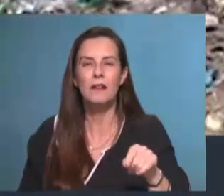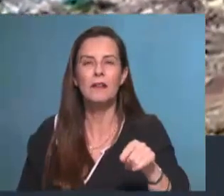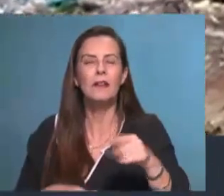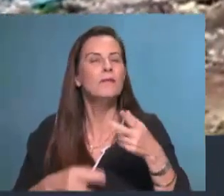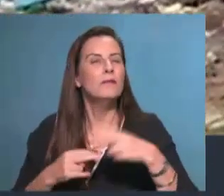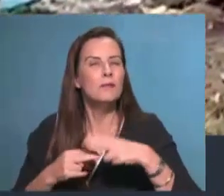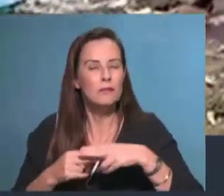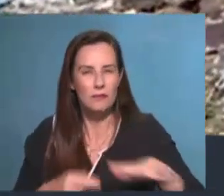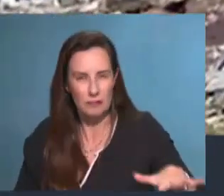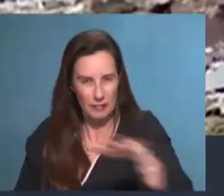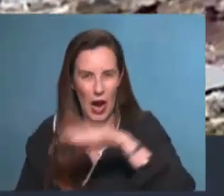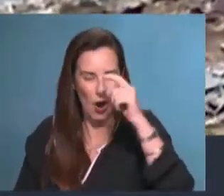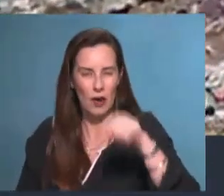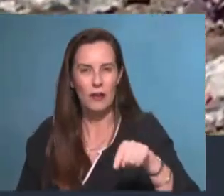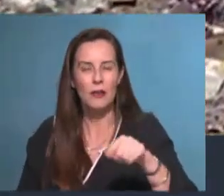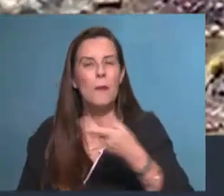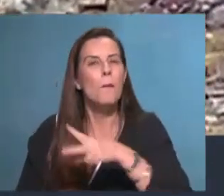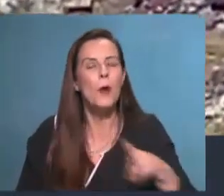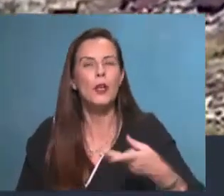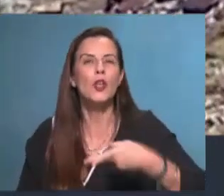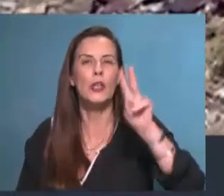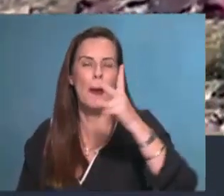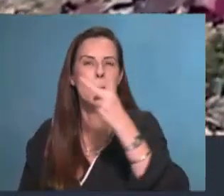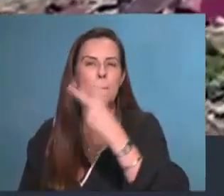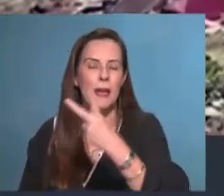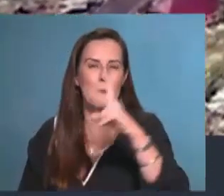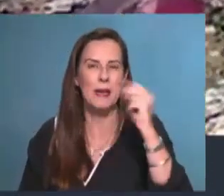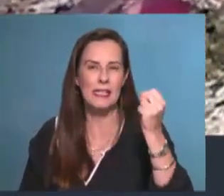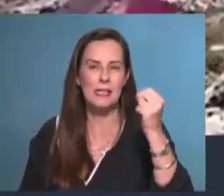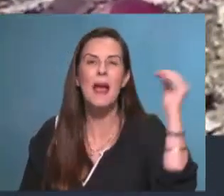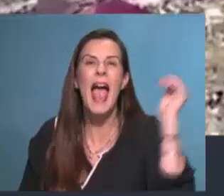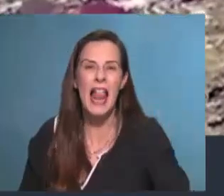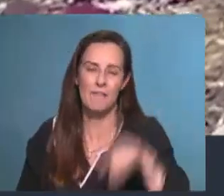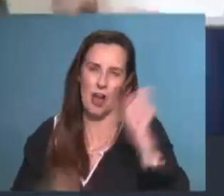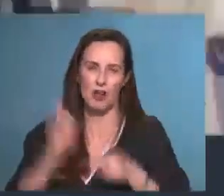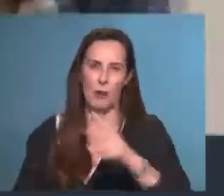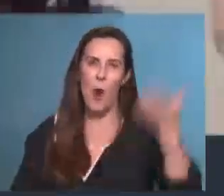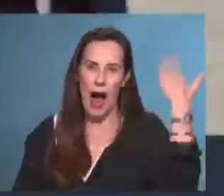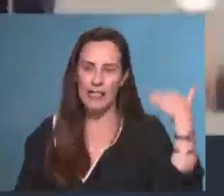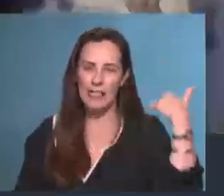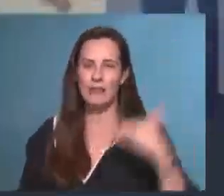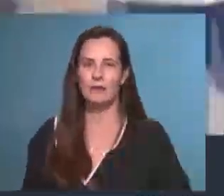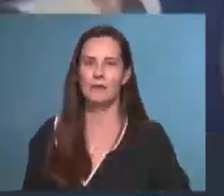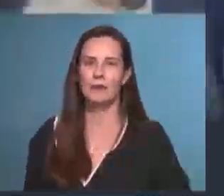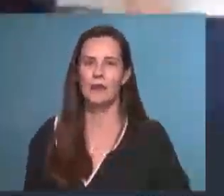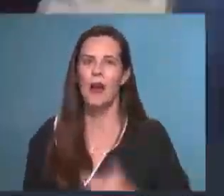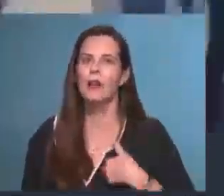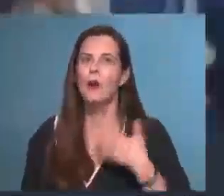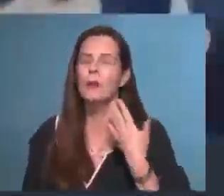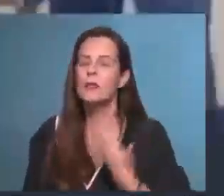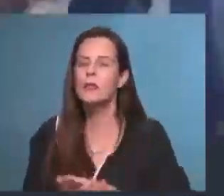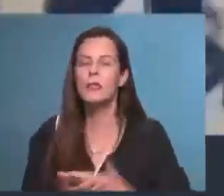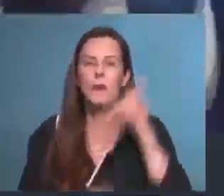לצונמי באוקיינוס ההודי ולמותם של יותר מ-220 אלף בני אדם. המשרקת אגר